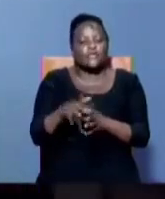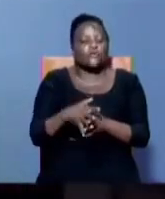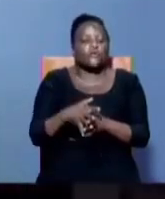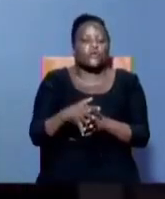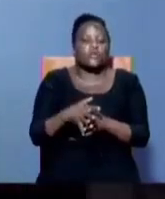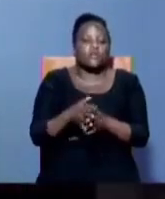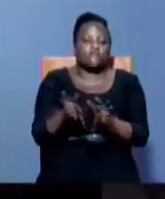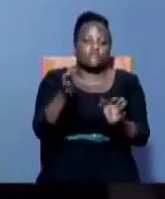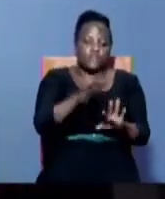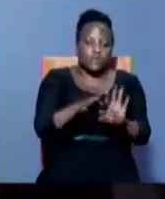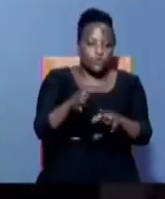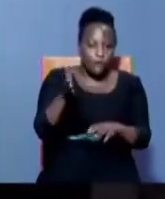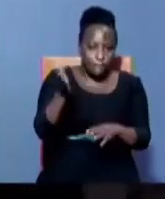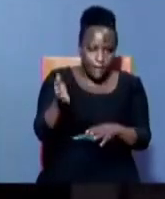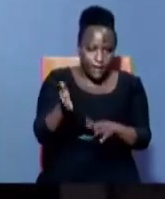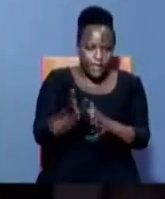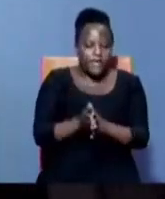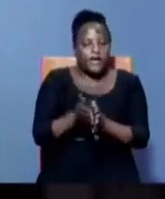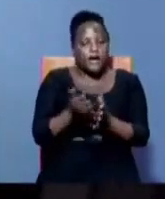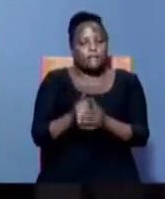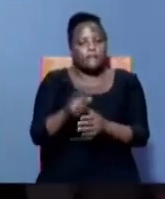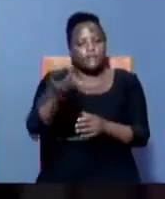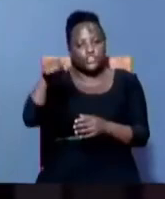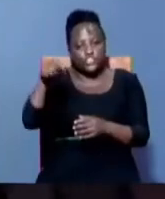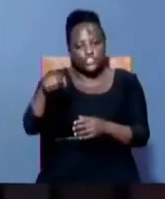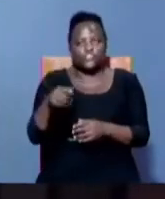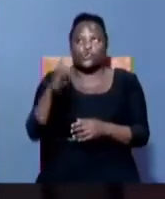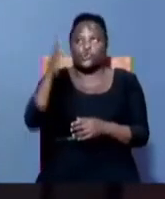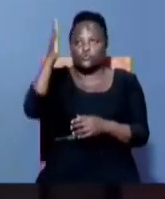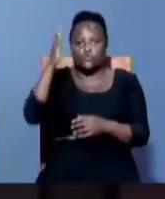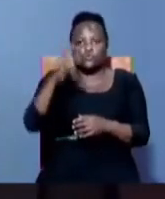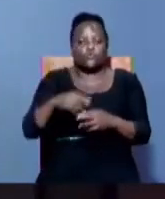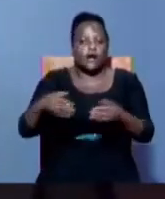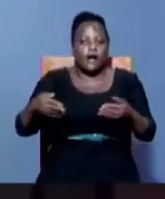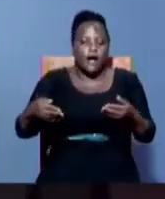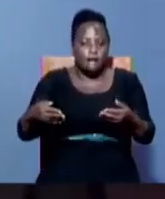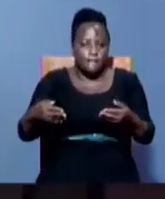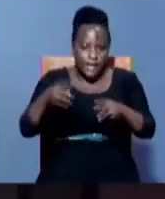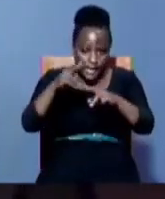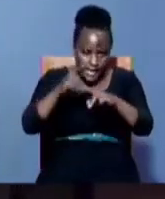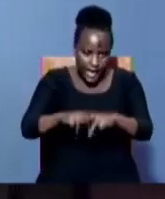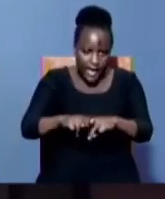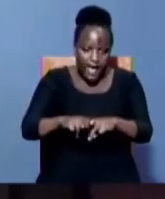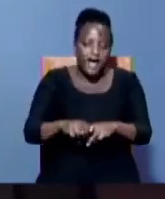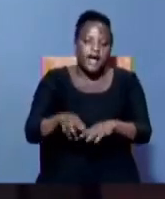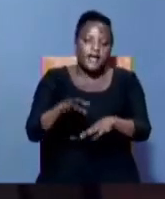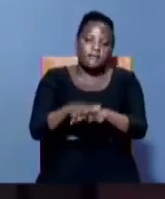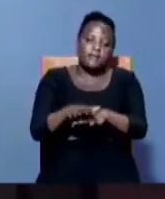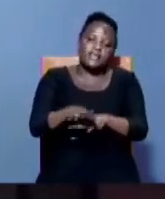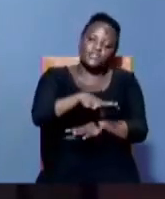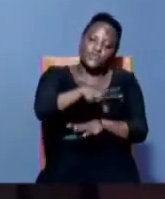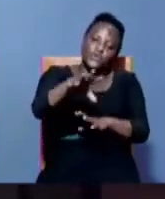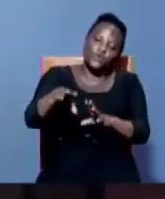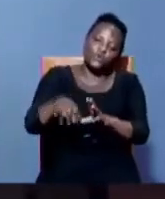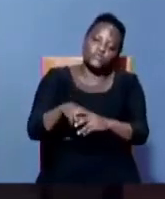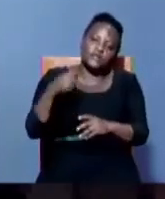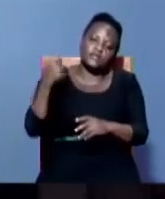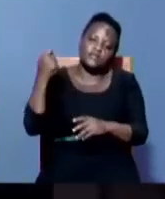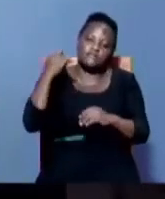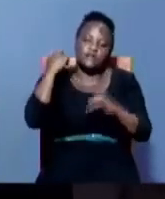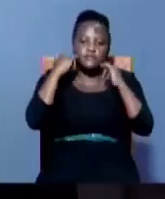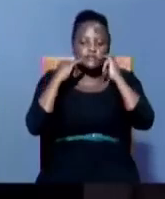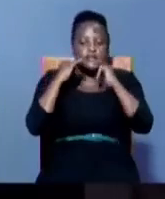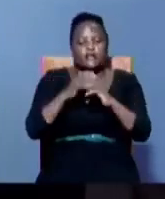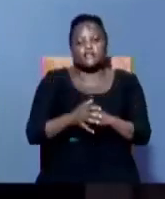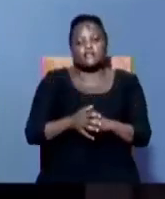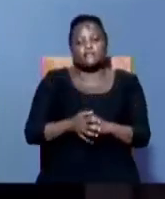pale, na pale ndipo Mungu ameketi, na maelekezo yote ya taifa la Israeli, maelekezo yote kwa ajili